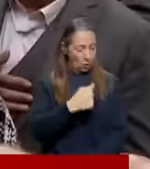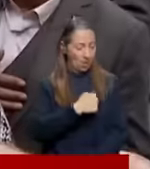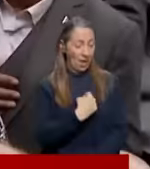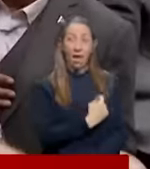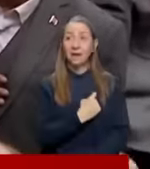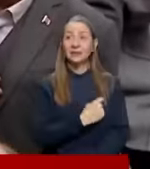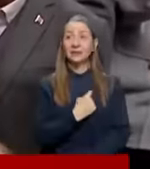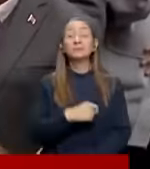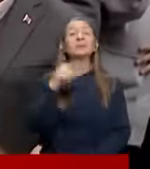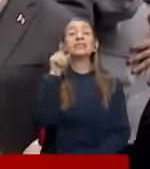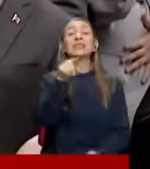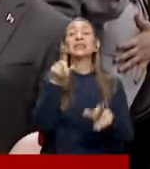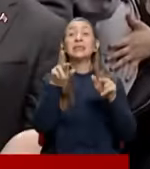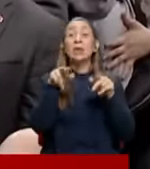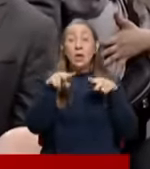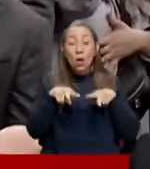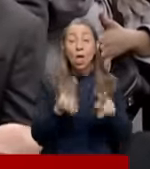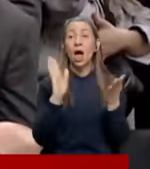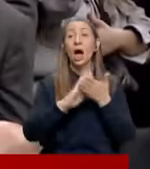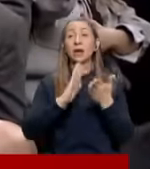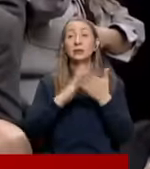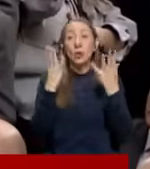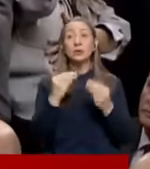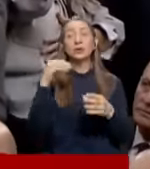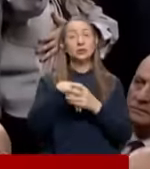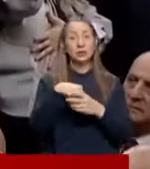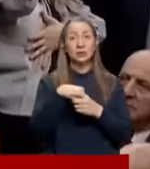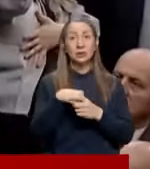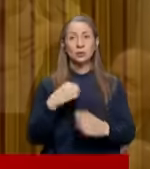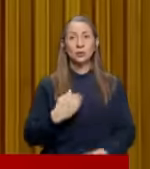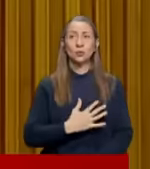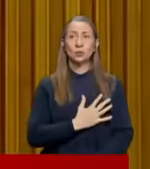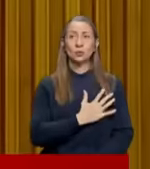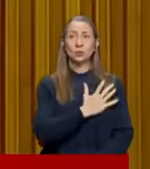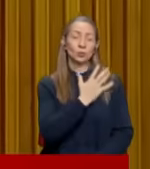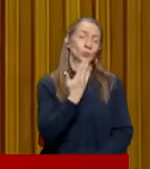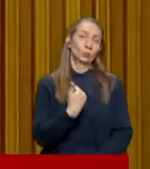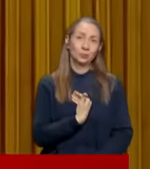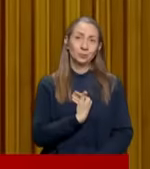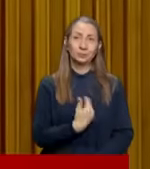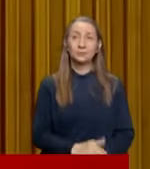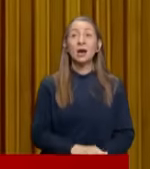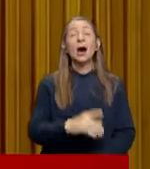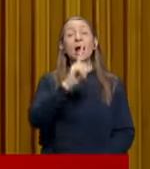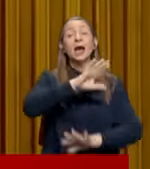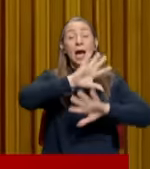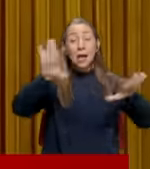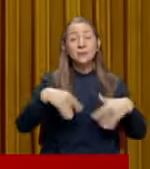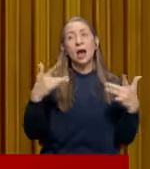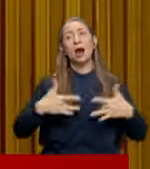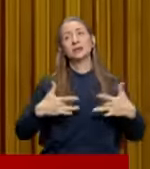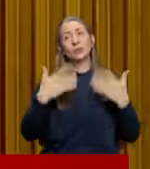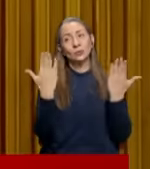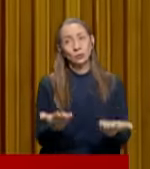yazdım. Sizin gibi yol arkadaşlarım olduğu için onur duyuyorum, gurur duyuyorum. Allah hepimizden